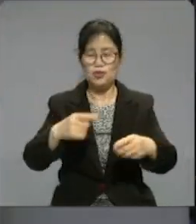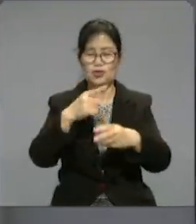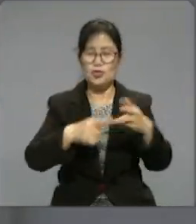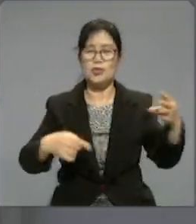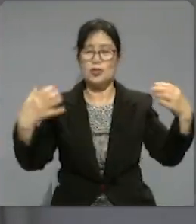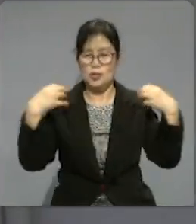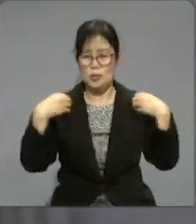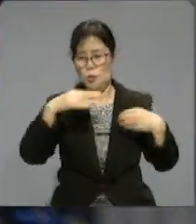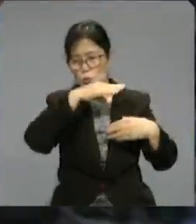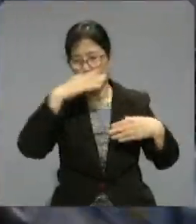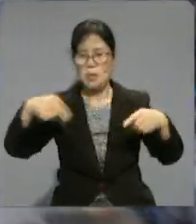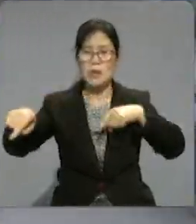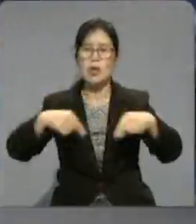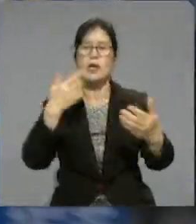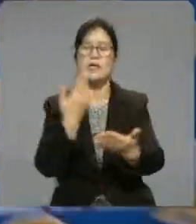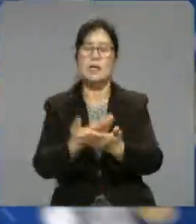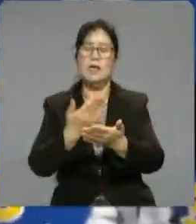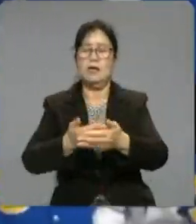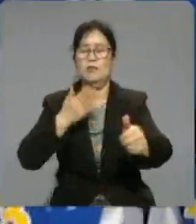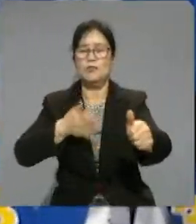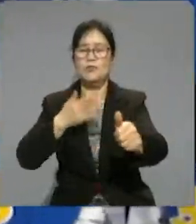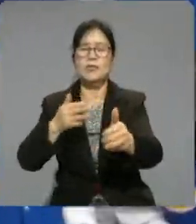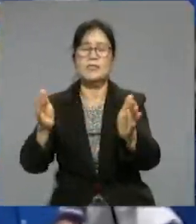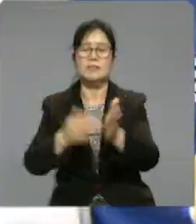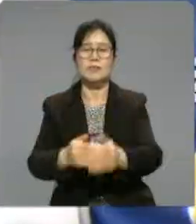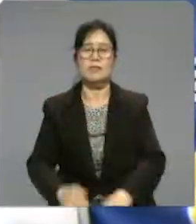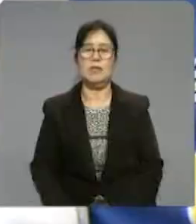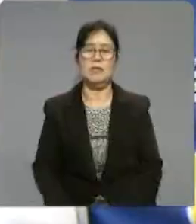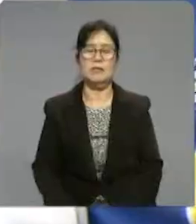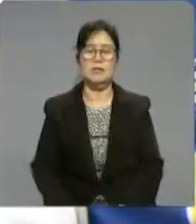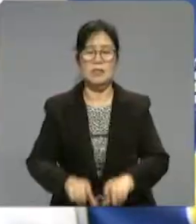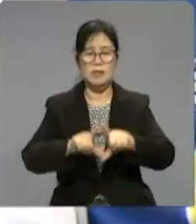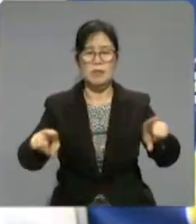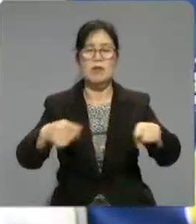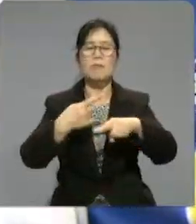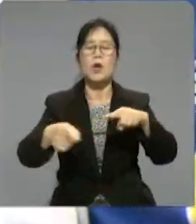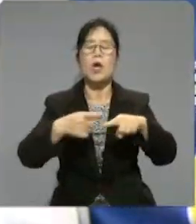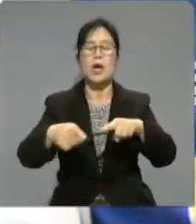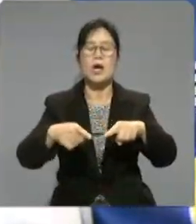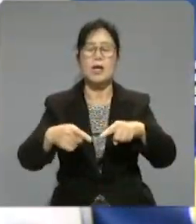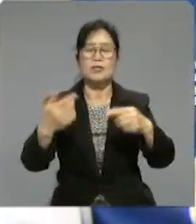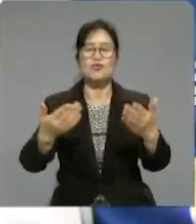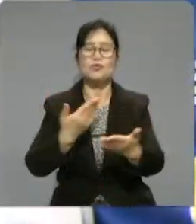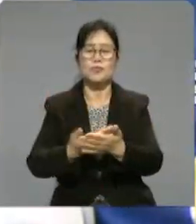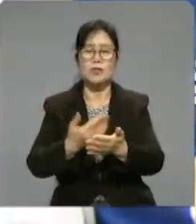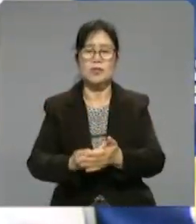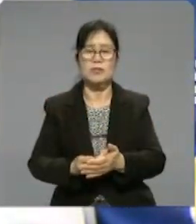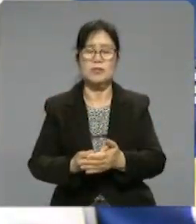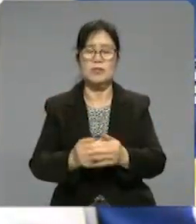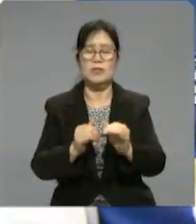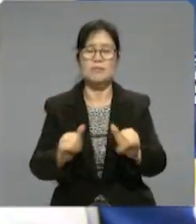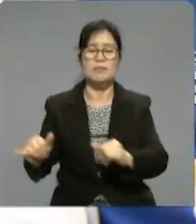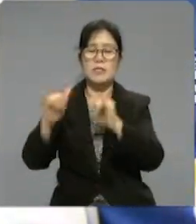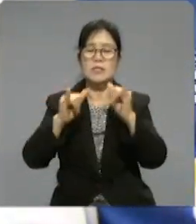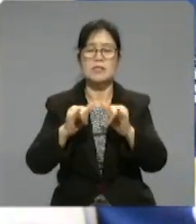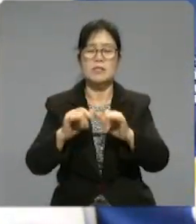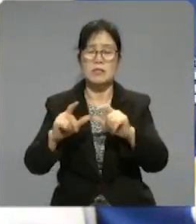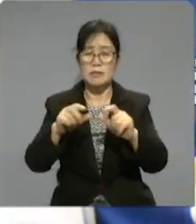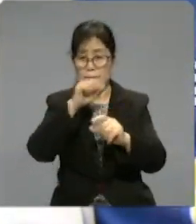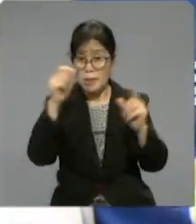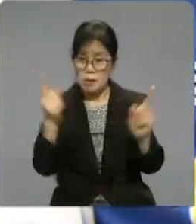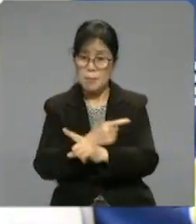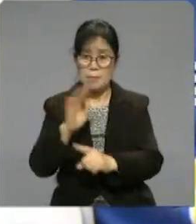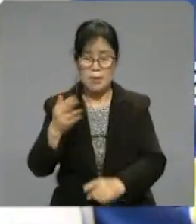똑바로 평가해달라고 호소했습니다. 객관적으로 평가해 주십시오. 민생은